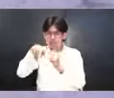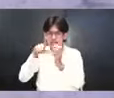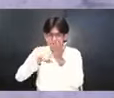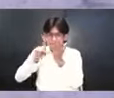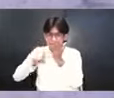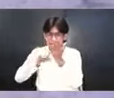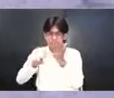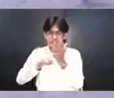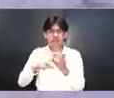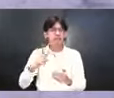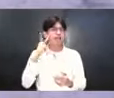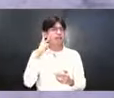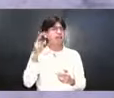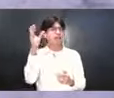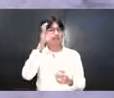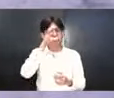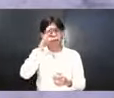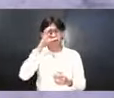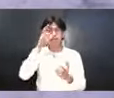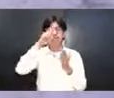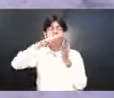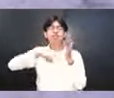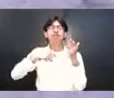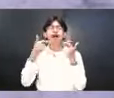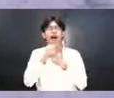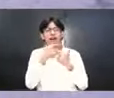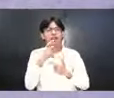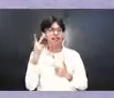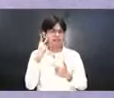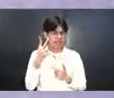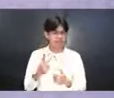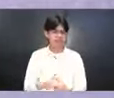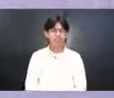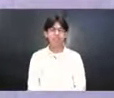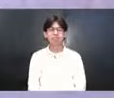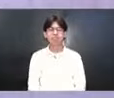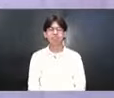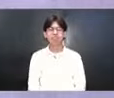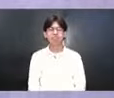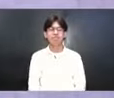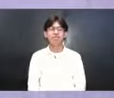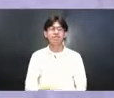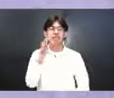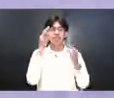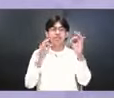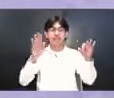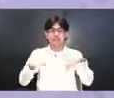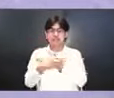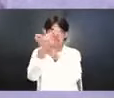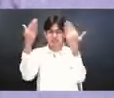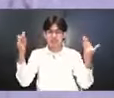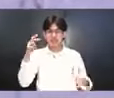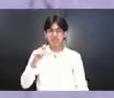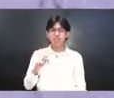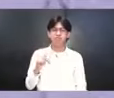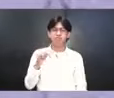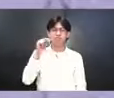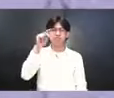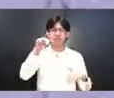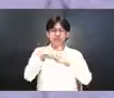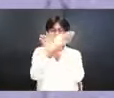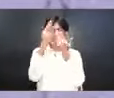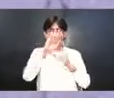Isang picture lang, nakakatawa. Tingnan nyo ako, ha? Pag-akyat daw natin sa langit, lahat tayo